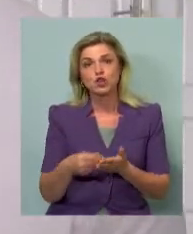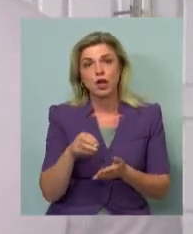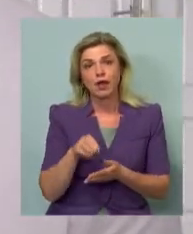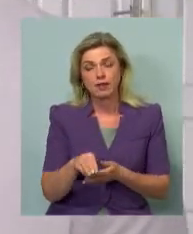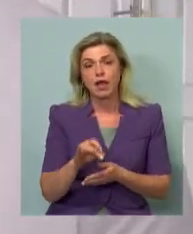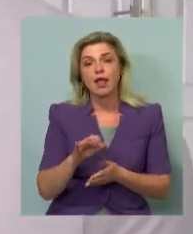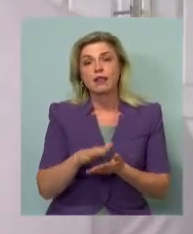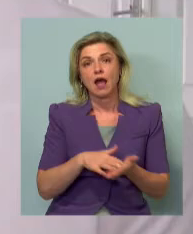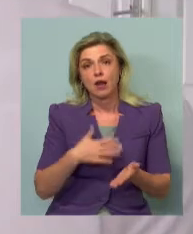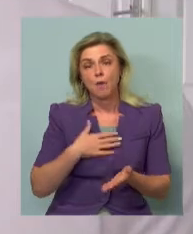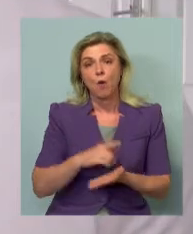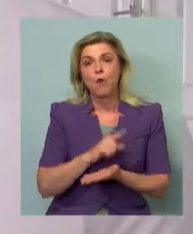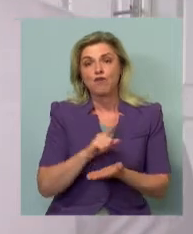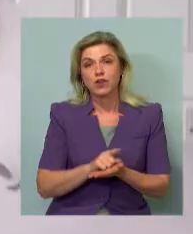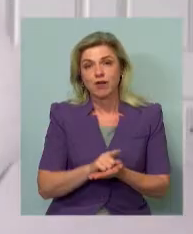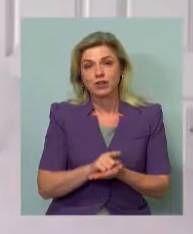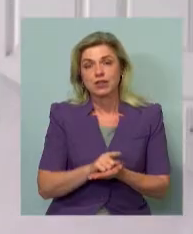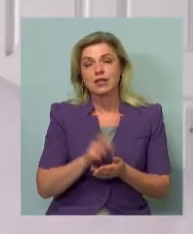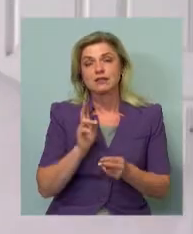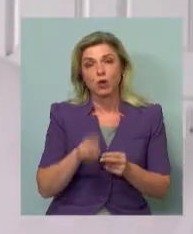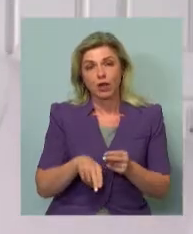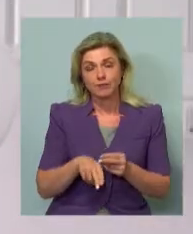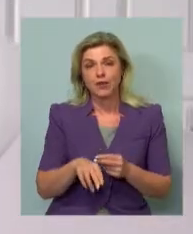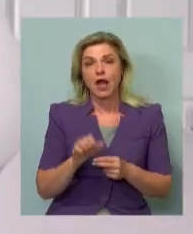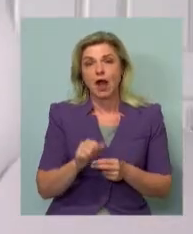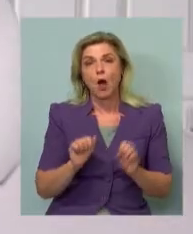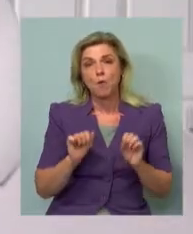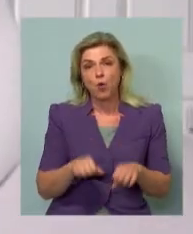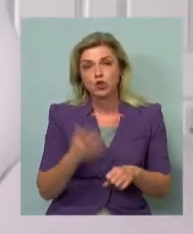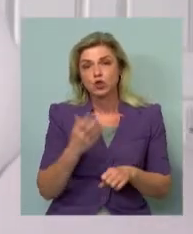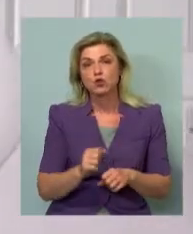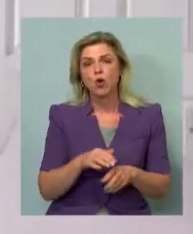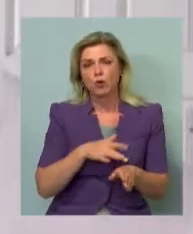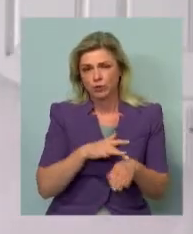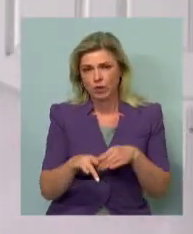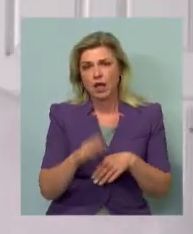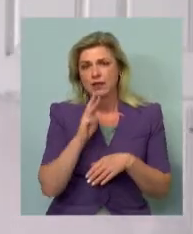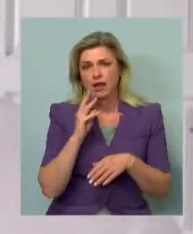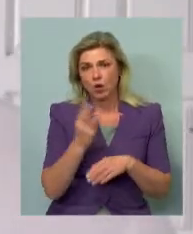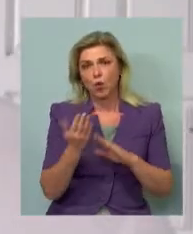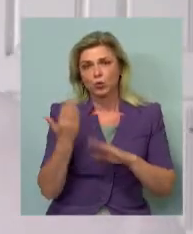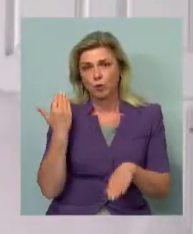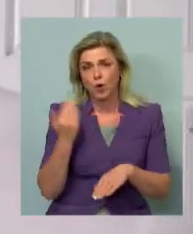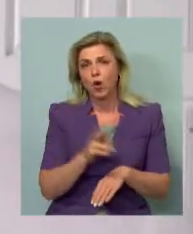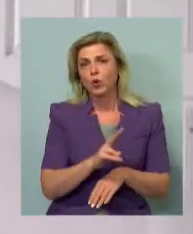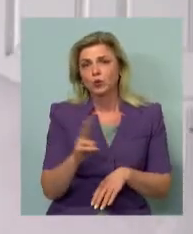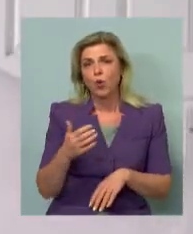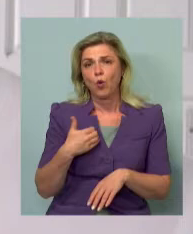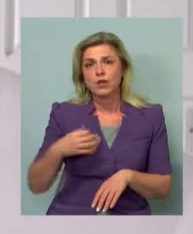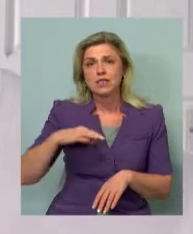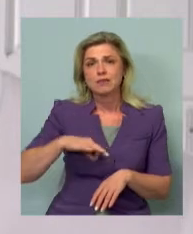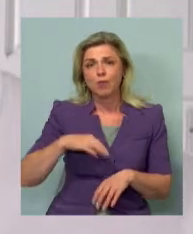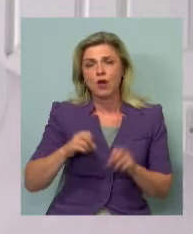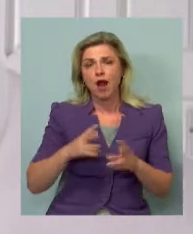мої повноваження закінчувались. Можливість доробити сквер було ще роки три тому. Просто хтось хотів використати це як механізм